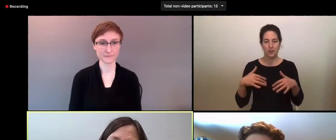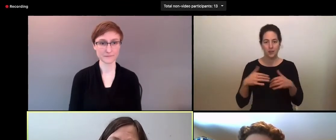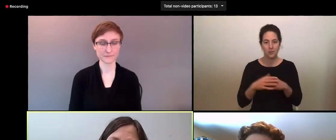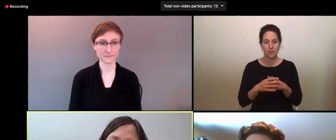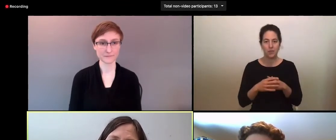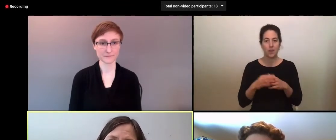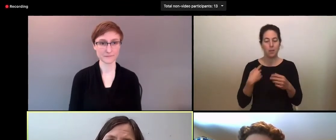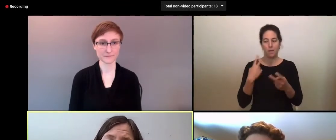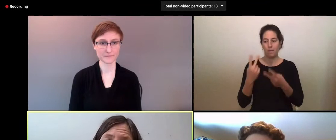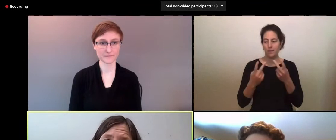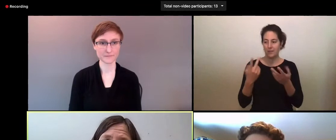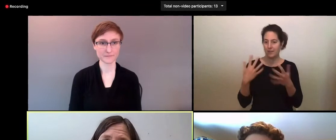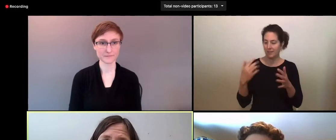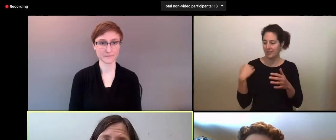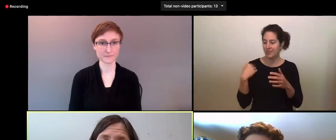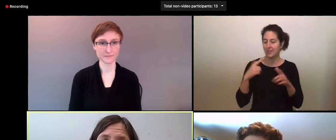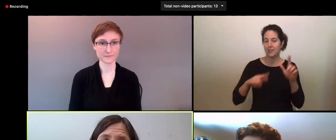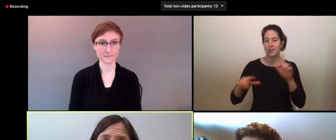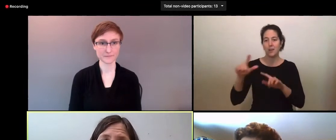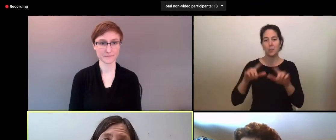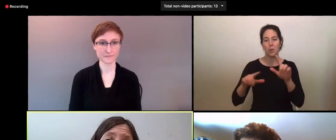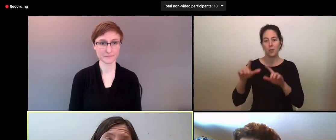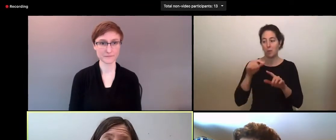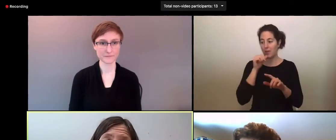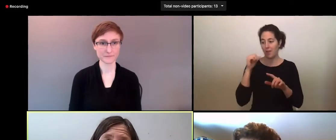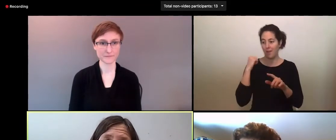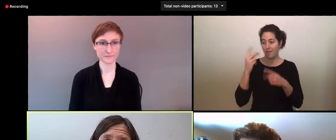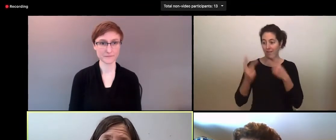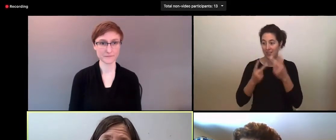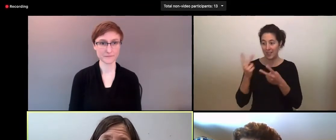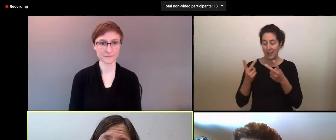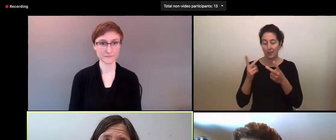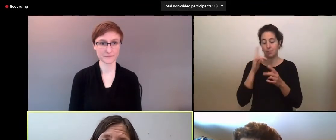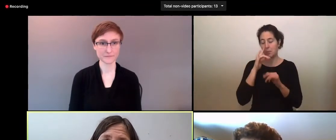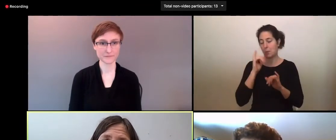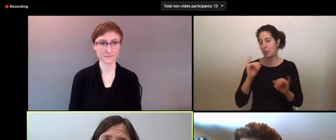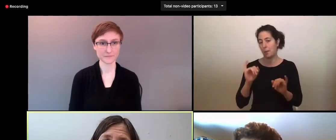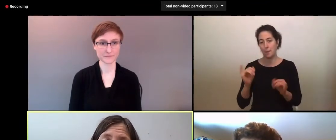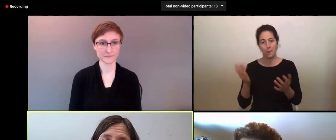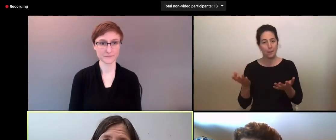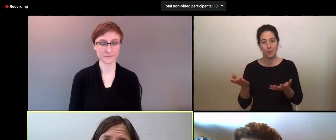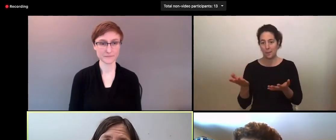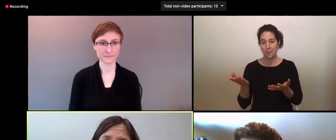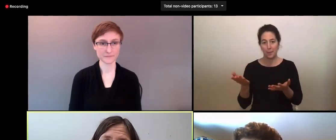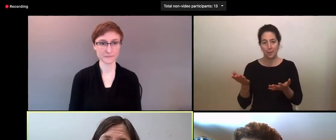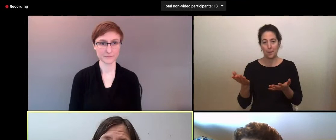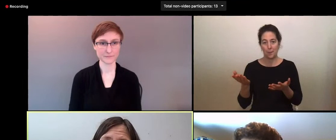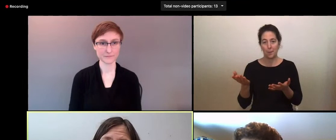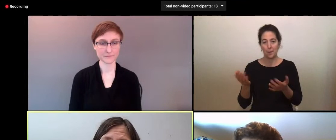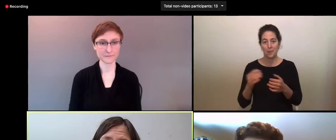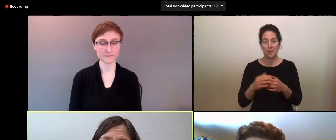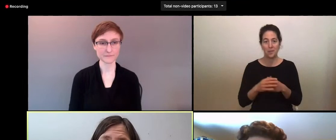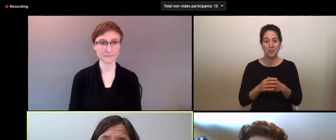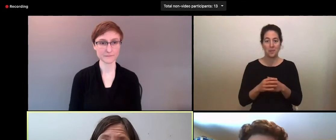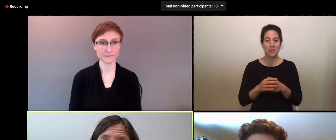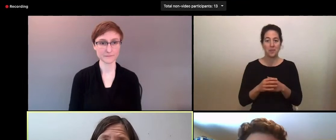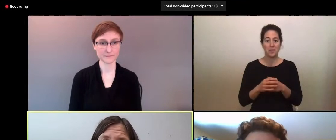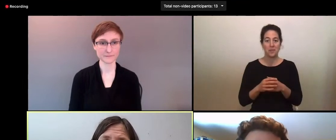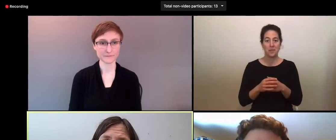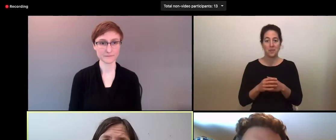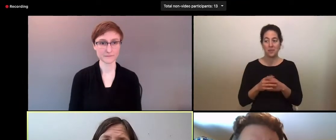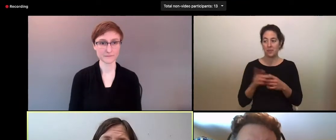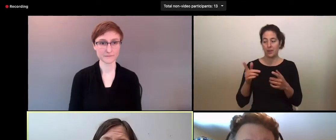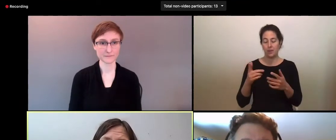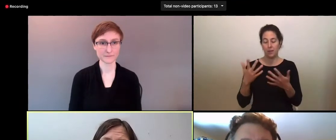J'ai visité un des laboratoires hier et c'est incroyable la différence qu'ils ont